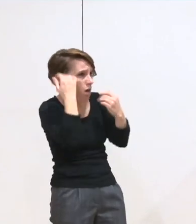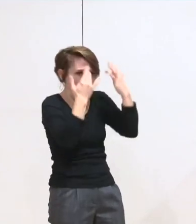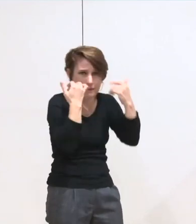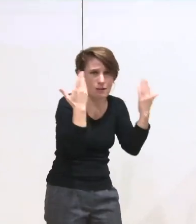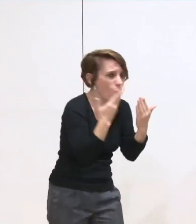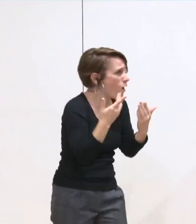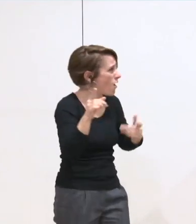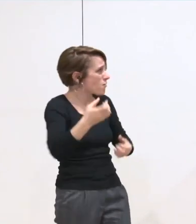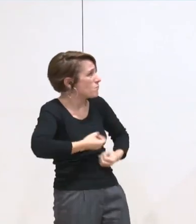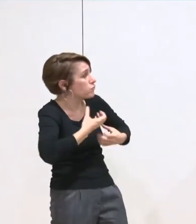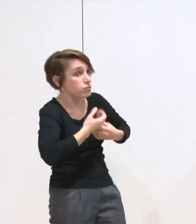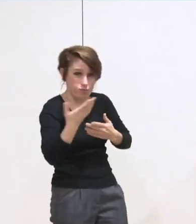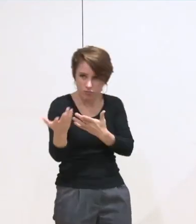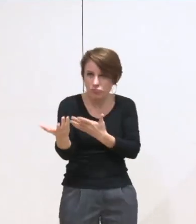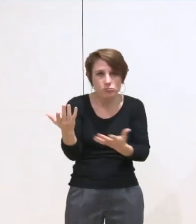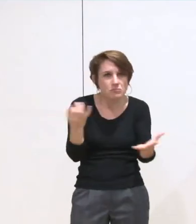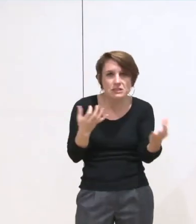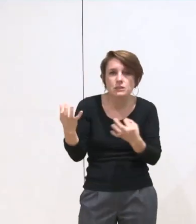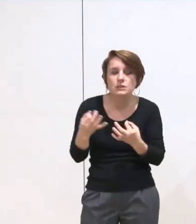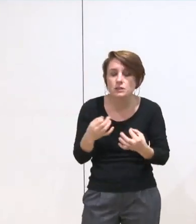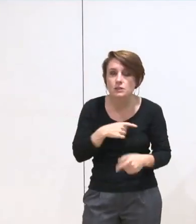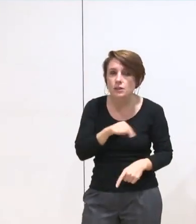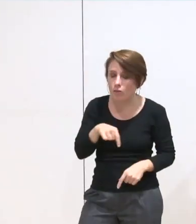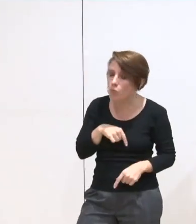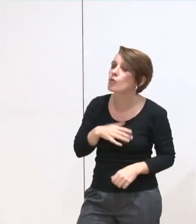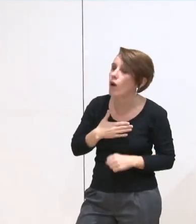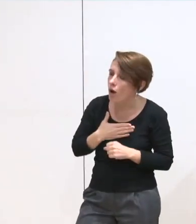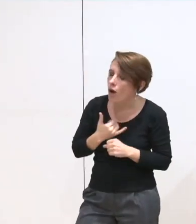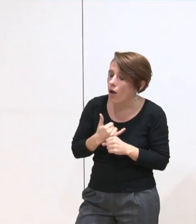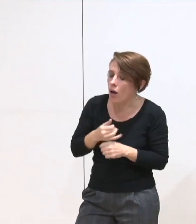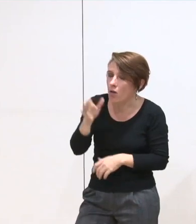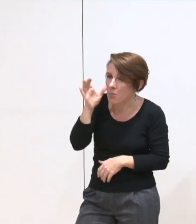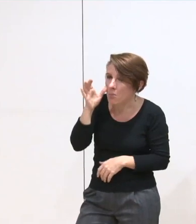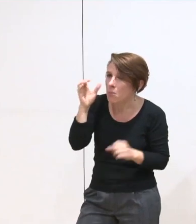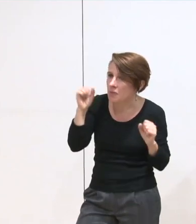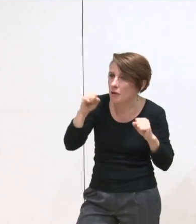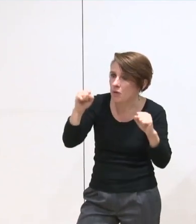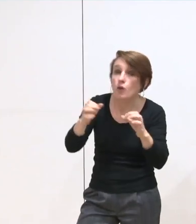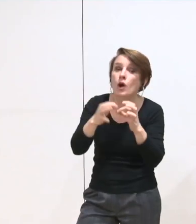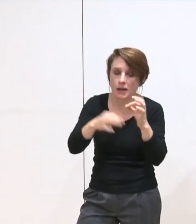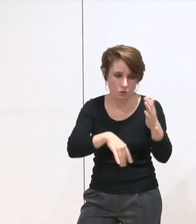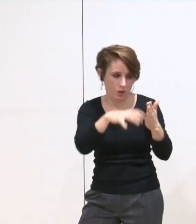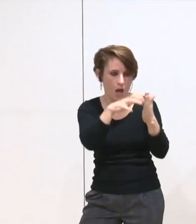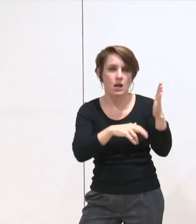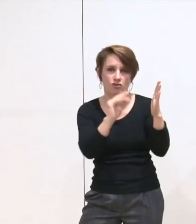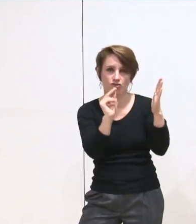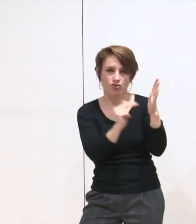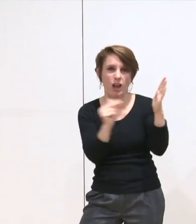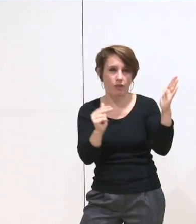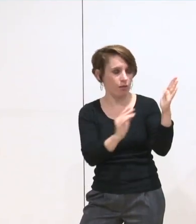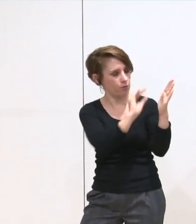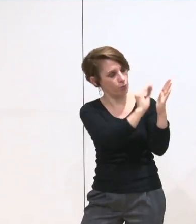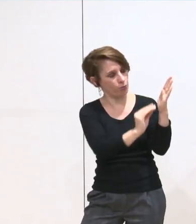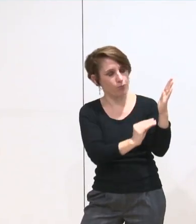au cours de ces réunions, qui nous a permis de rédiger une charte qui, je crois, répond assez bien aux attentes des